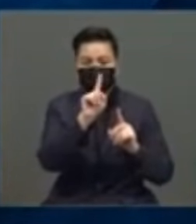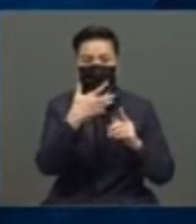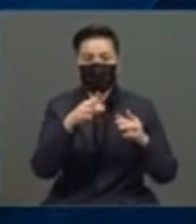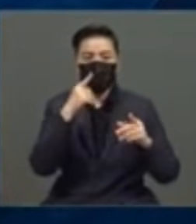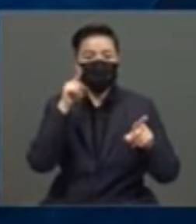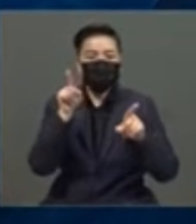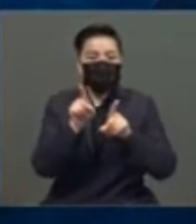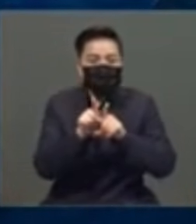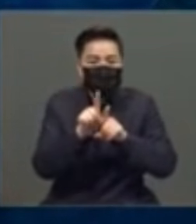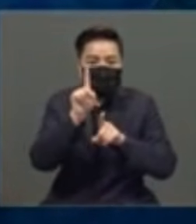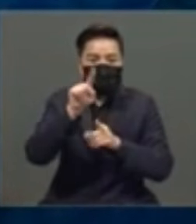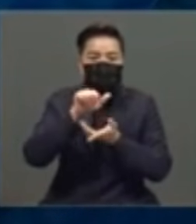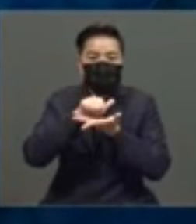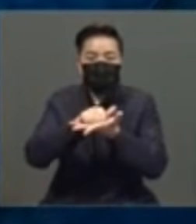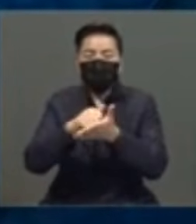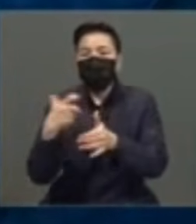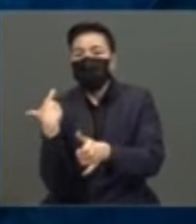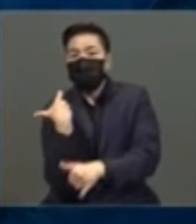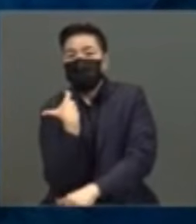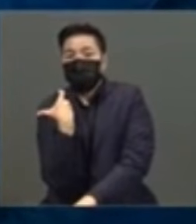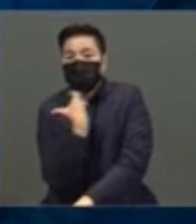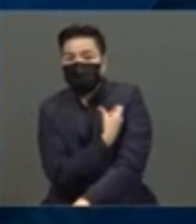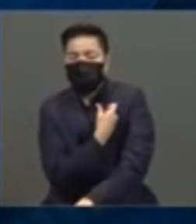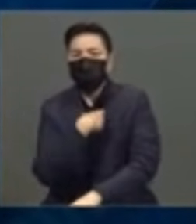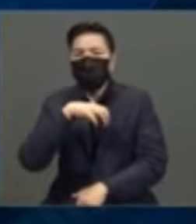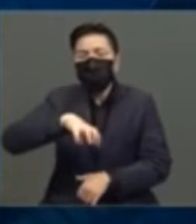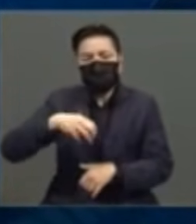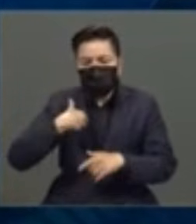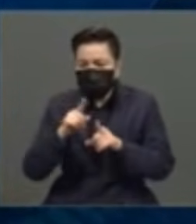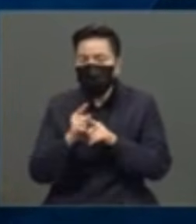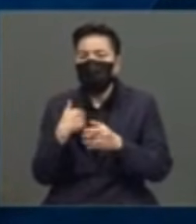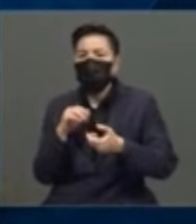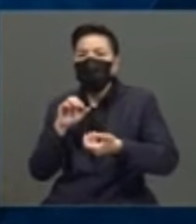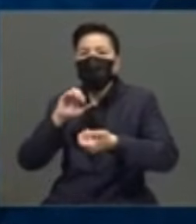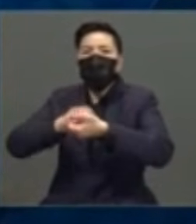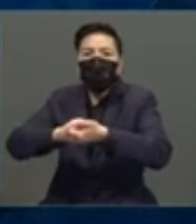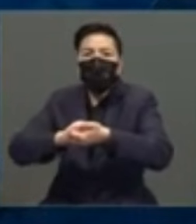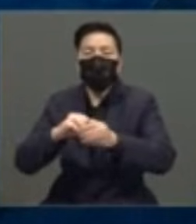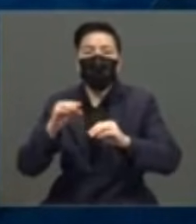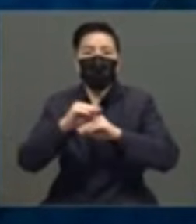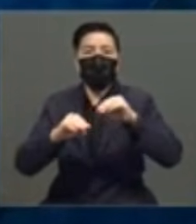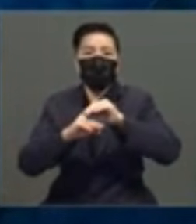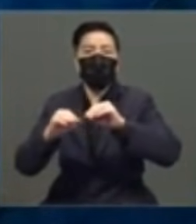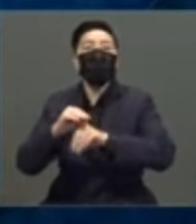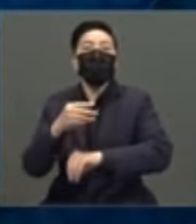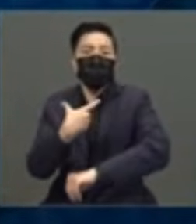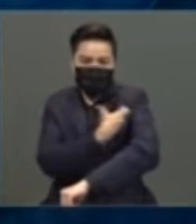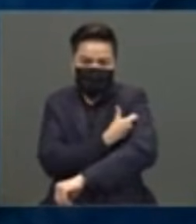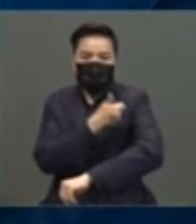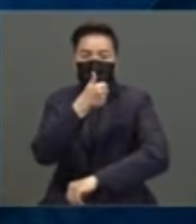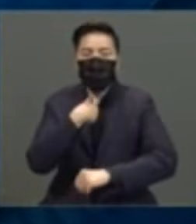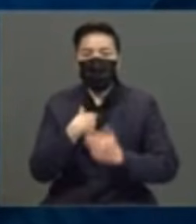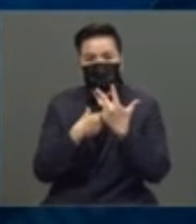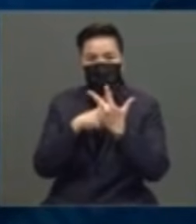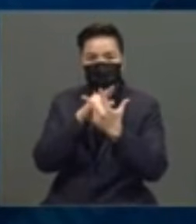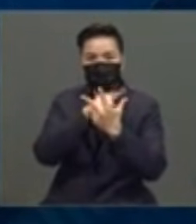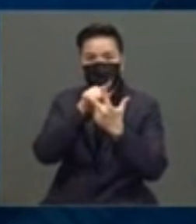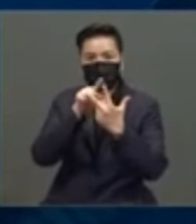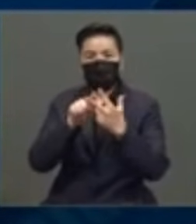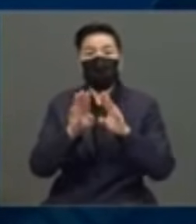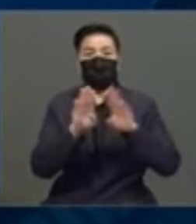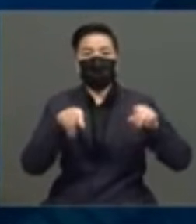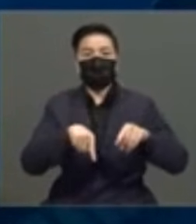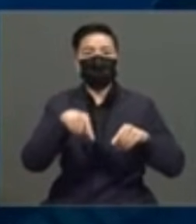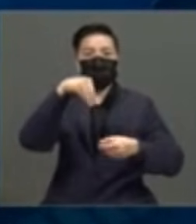ที่ที่เป็นการให้บริการฉีดวัคซีนซึ่งบางห้างเข้าร่วมโครงการในการที่จะช่วยกันฉีดเพราะฉะนั้นมีอยู่3ลักษณะเท่านั้นที่